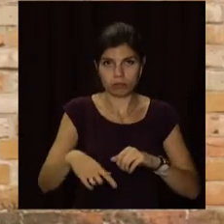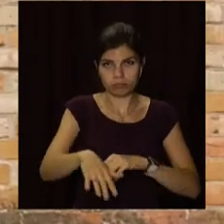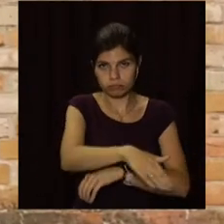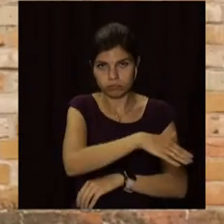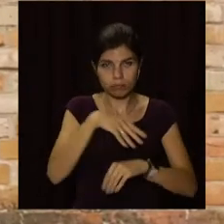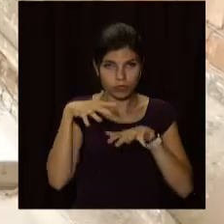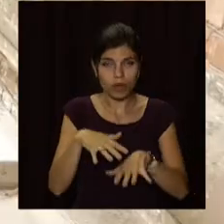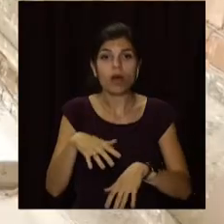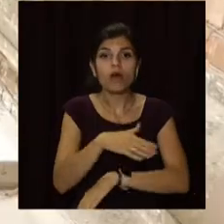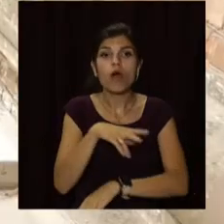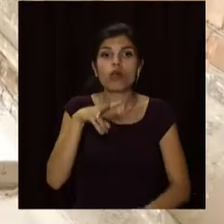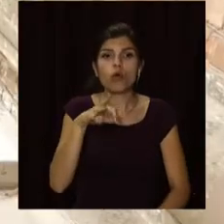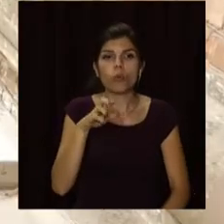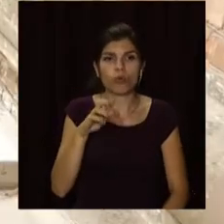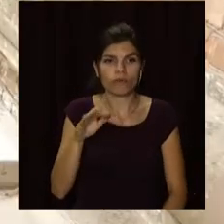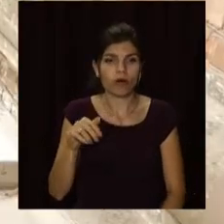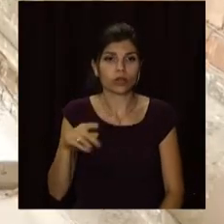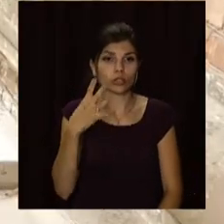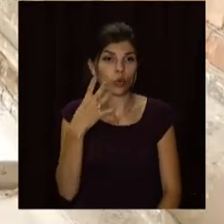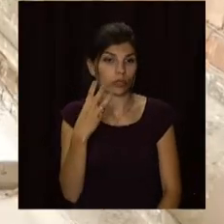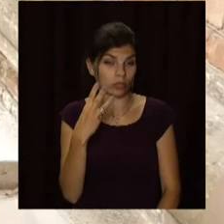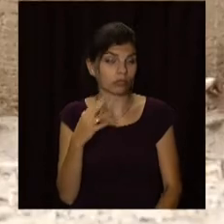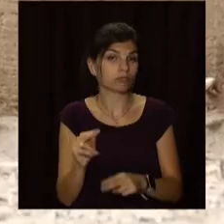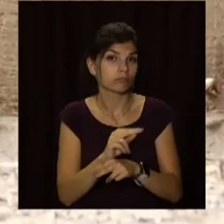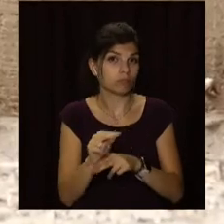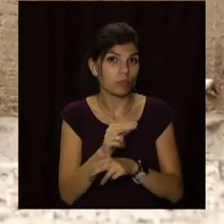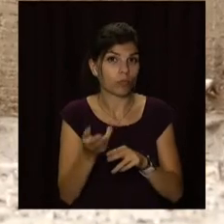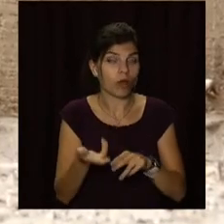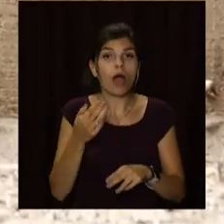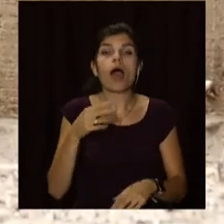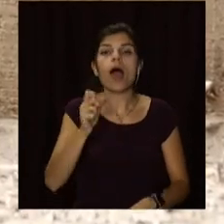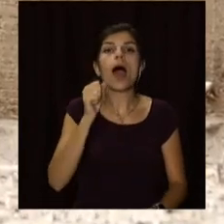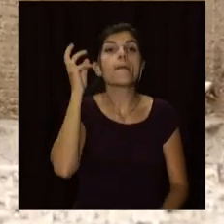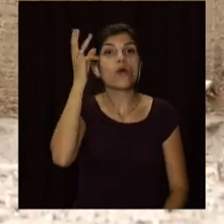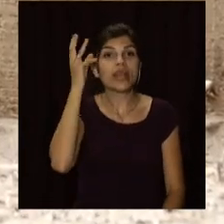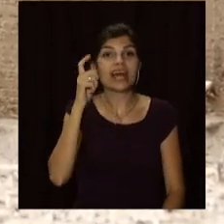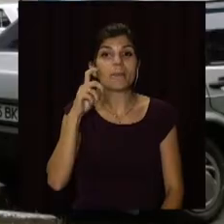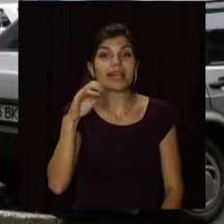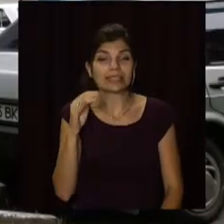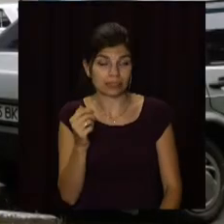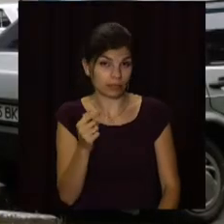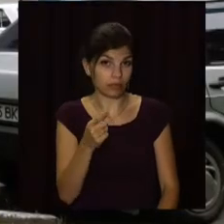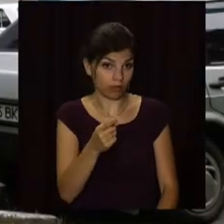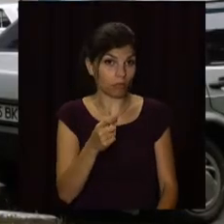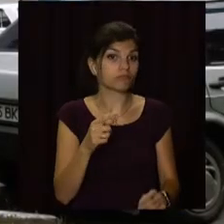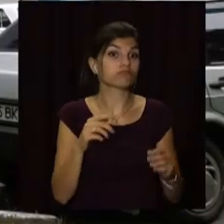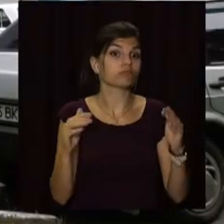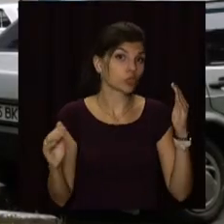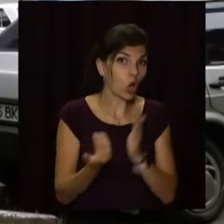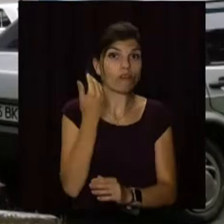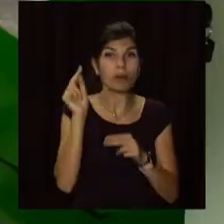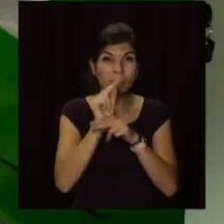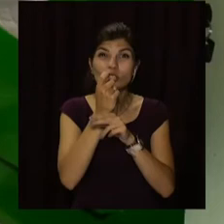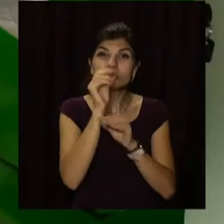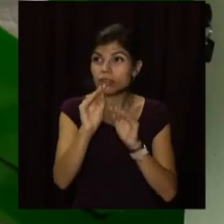будинку по вулиці Гладкова, 43, відремонтували підйомник. А на проспекті Богдана Хмельницького, 127, відновили покрівлю.